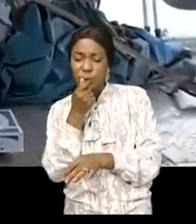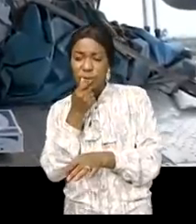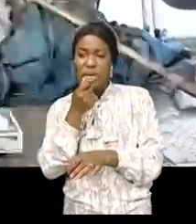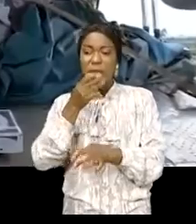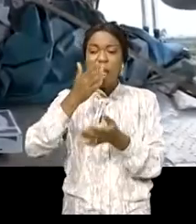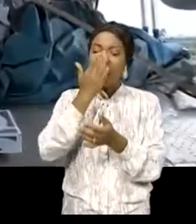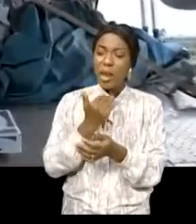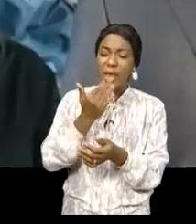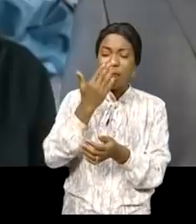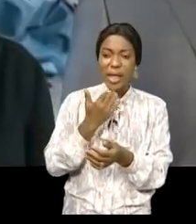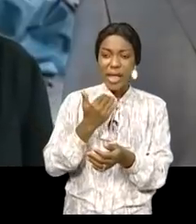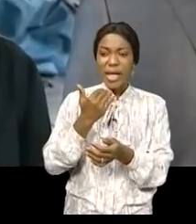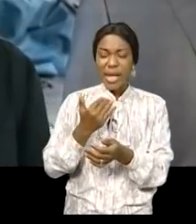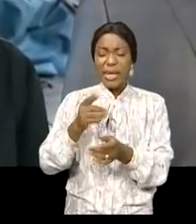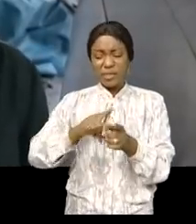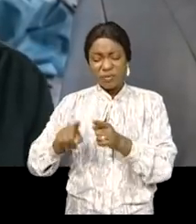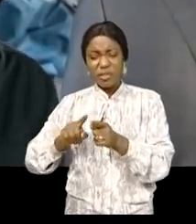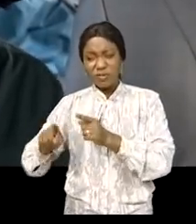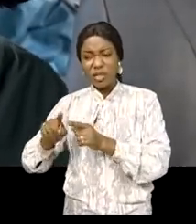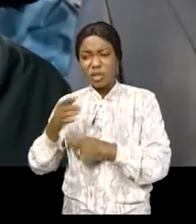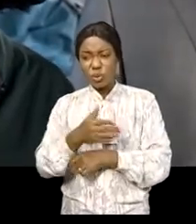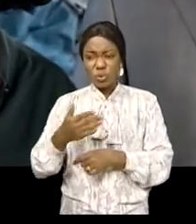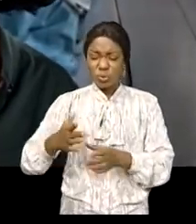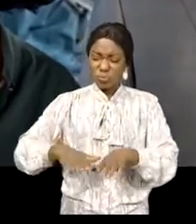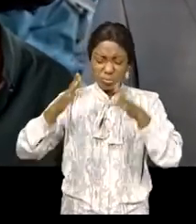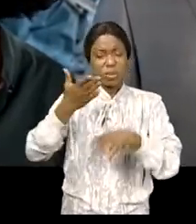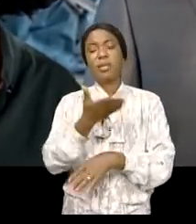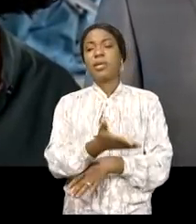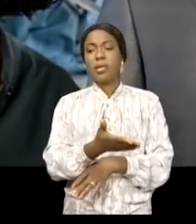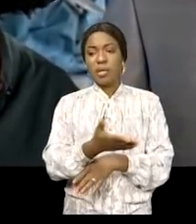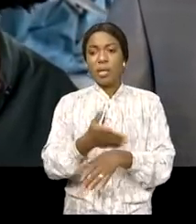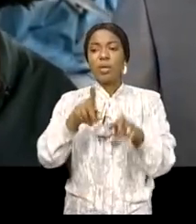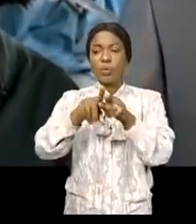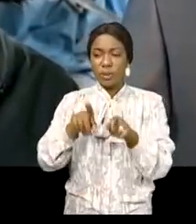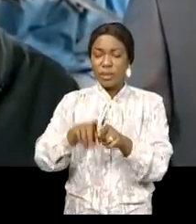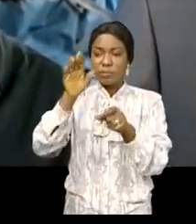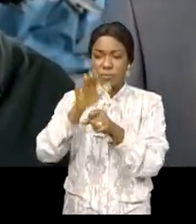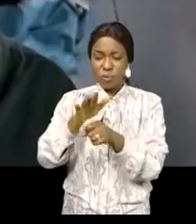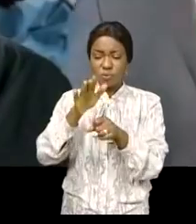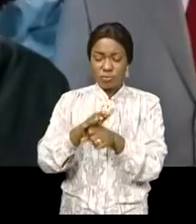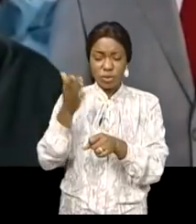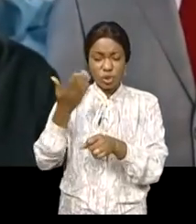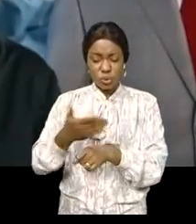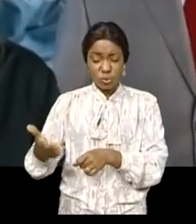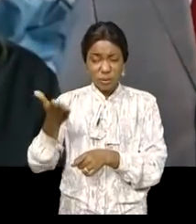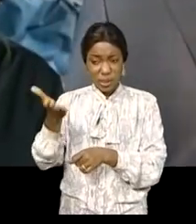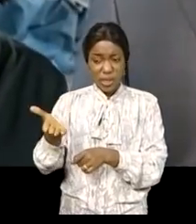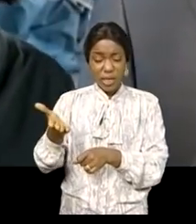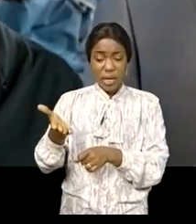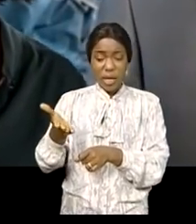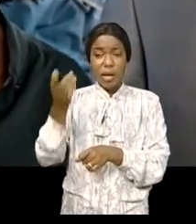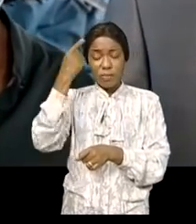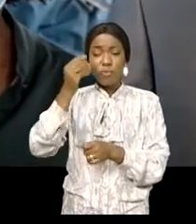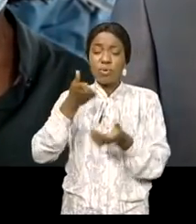lait. Et j'espère que j'oublie rien d'autre, mais il y a tout un package de produits de